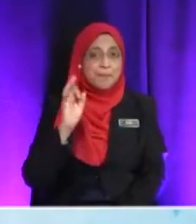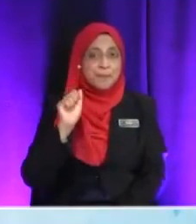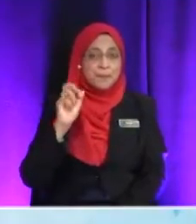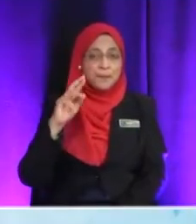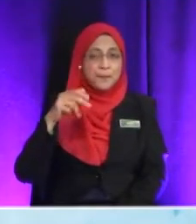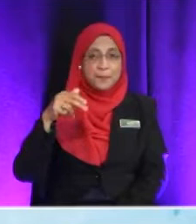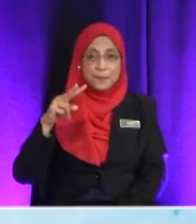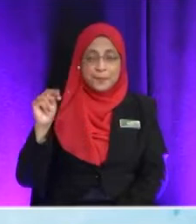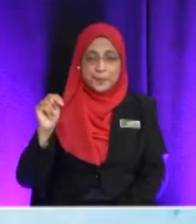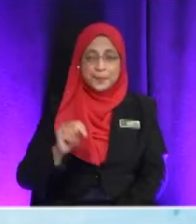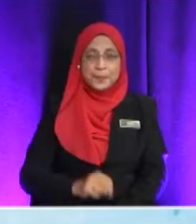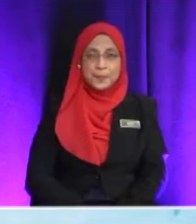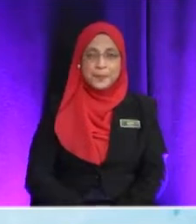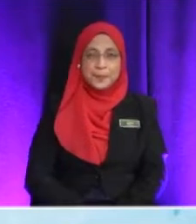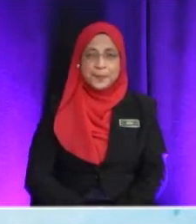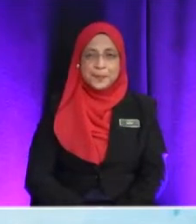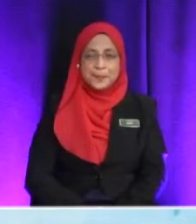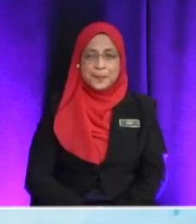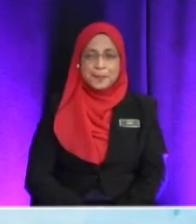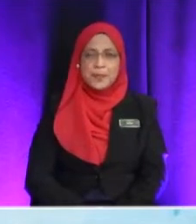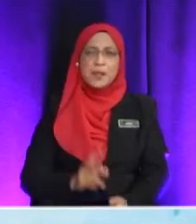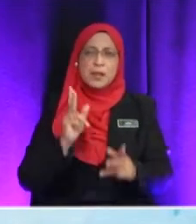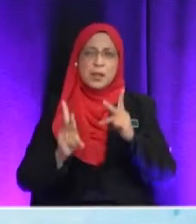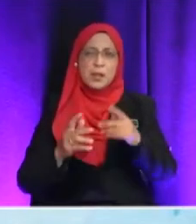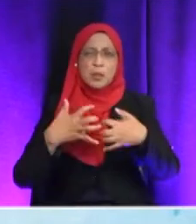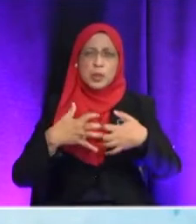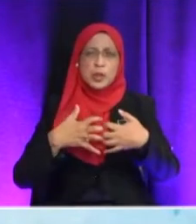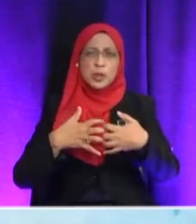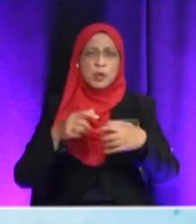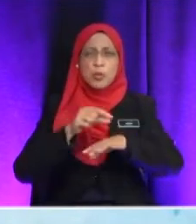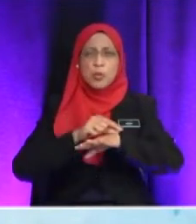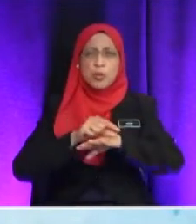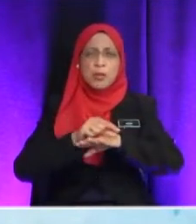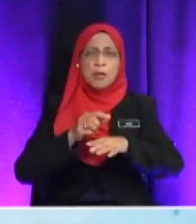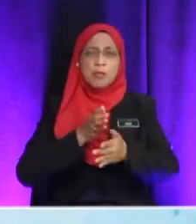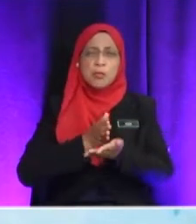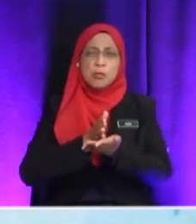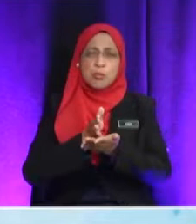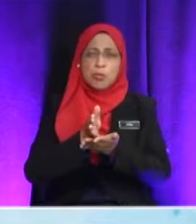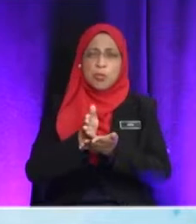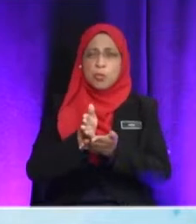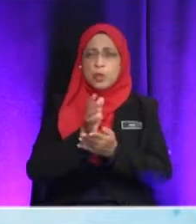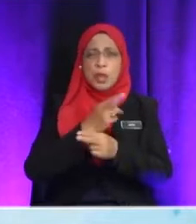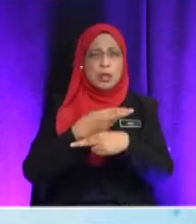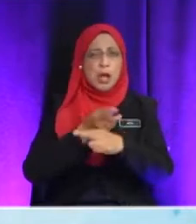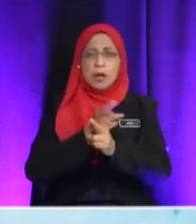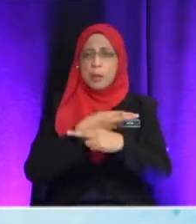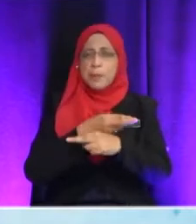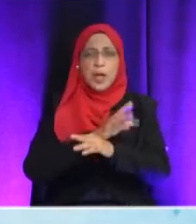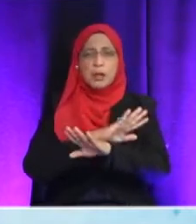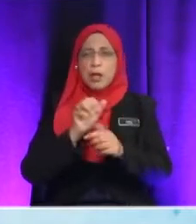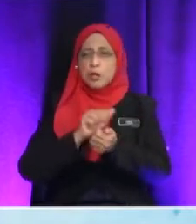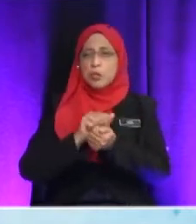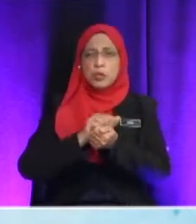hasilnya ganteng Hai ada kami sentuh akan terus Jember operasi kalau ngetik adalah 10 tidak dibolehkan